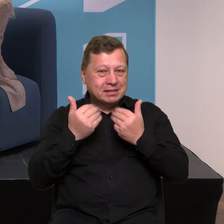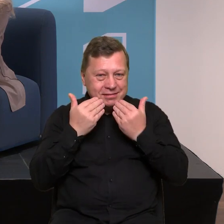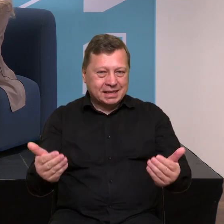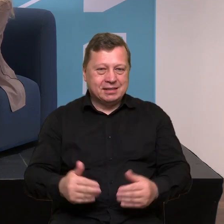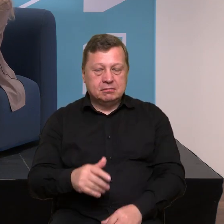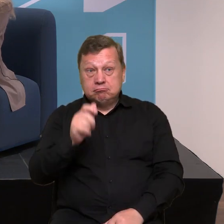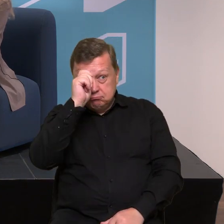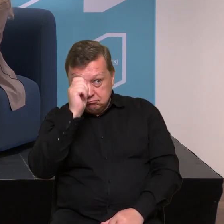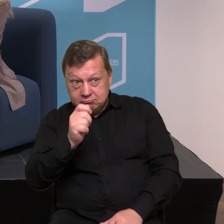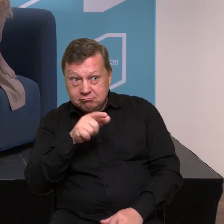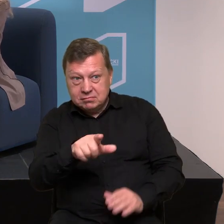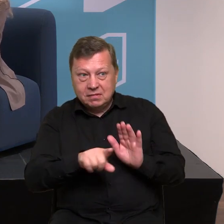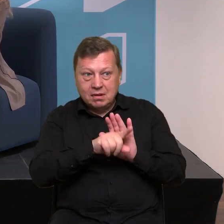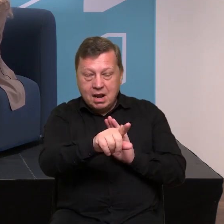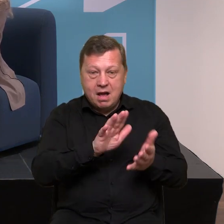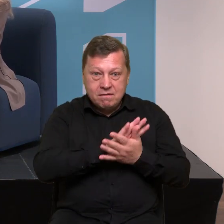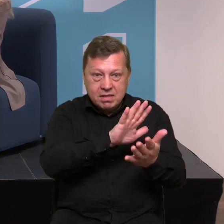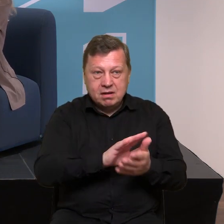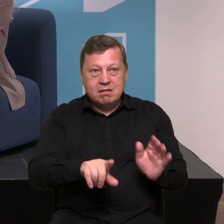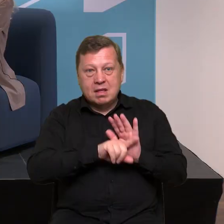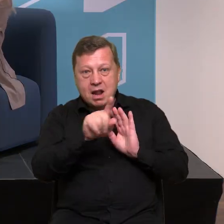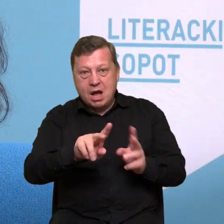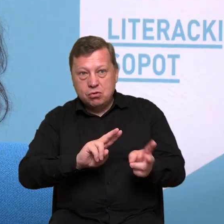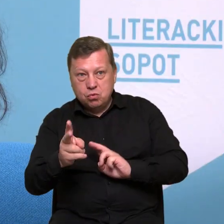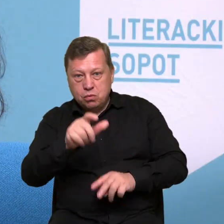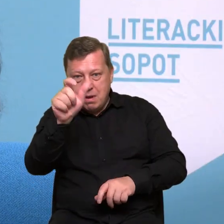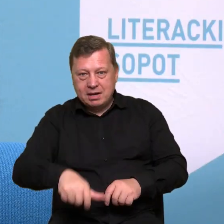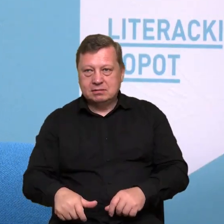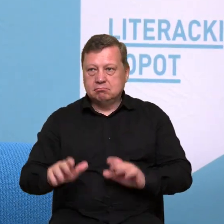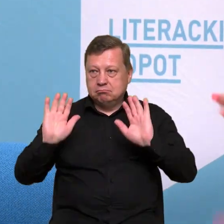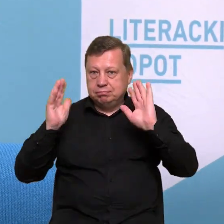Tutaj ukłony dla wydawnictwa i dla tłumaczki. Jest z nami też tłumaczka.